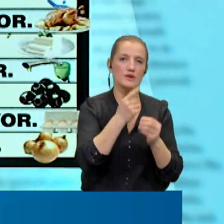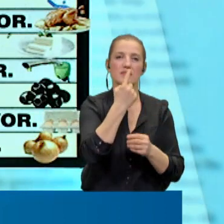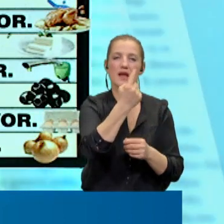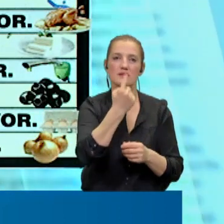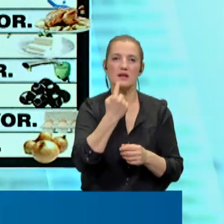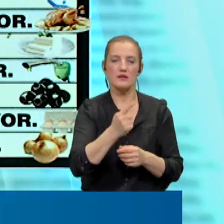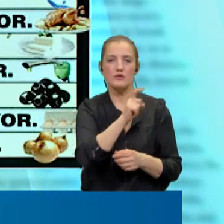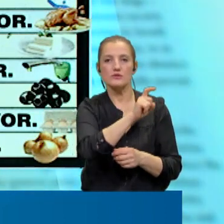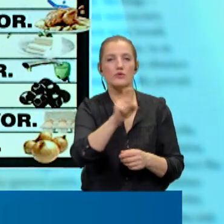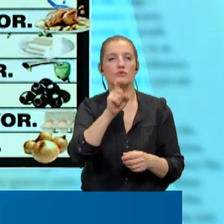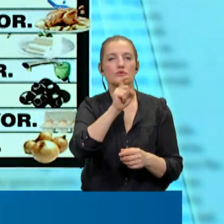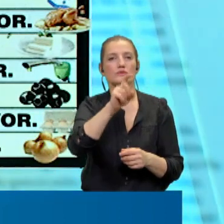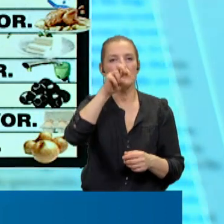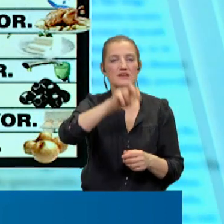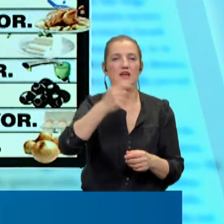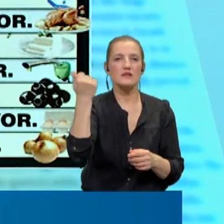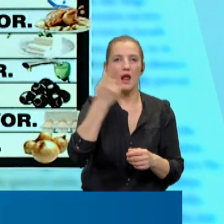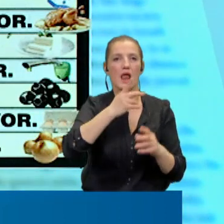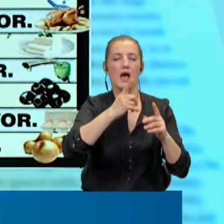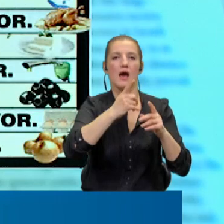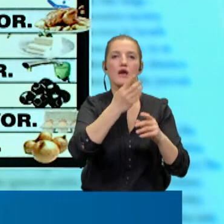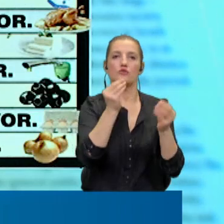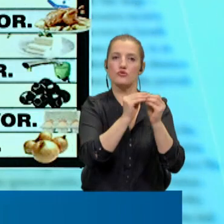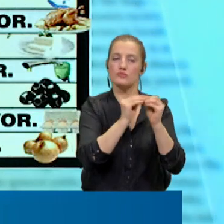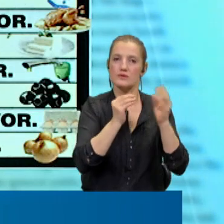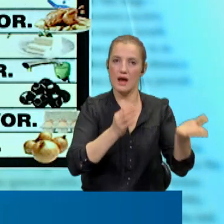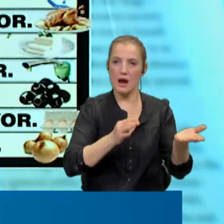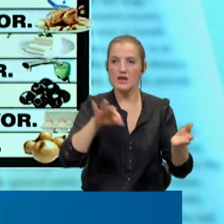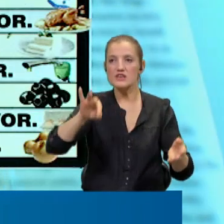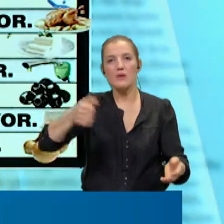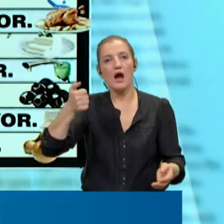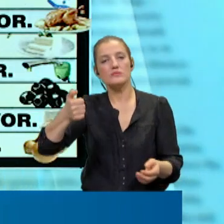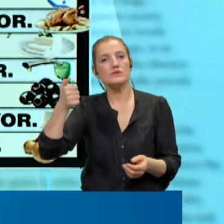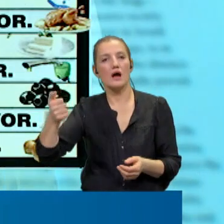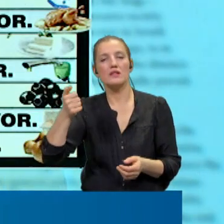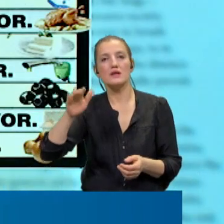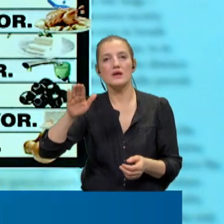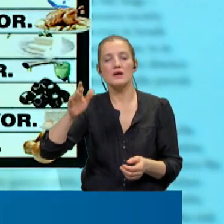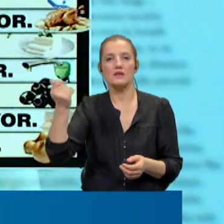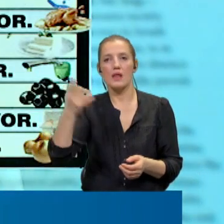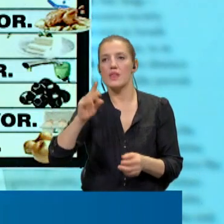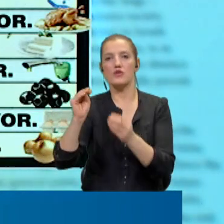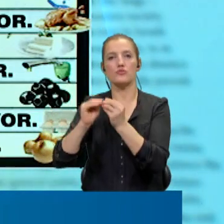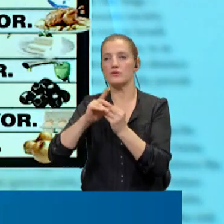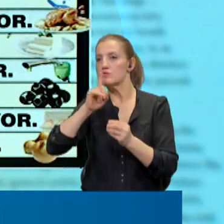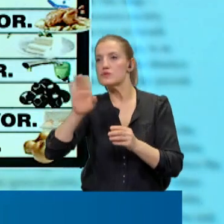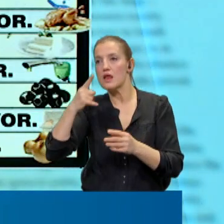hesabına bakın 998 adet yumurta nerede 66 adet yumurta nerede 124 kilo soğan